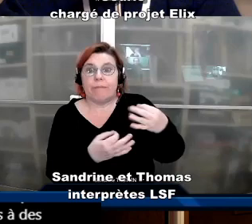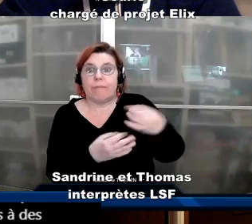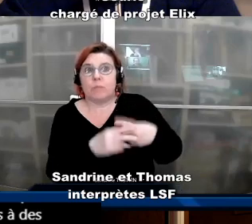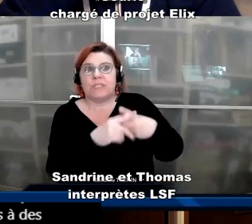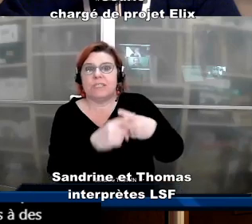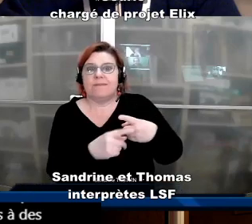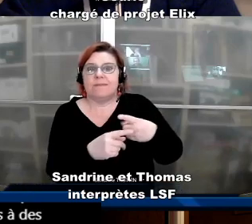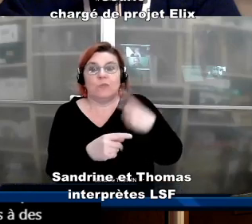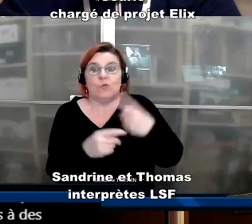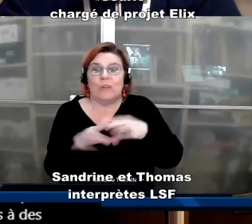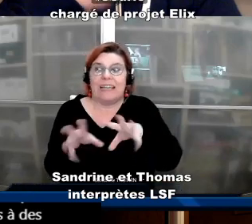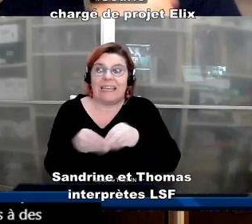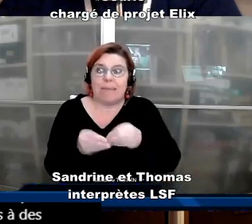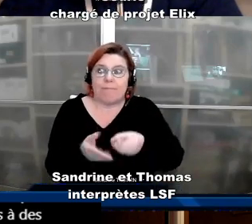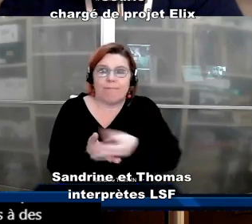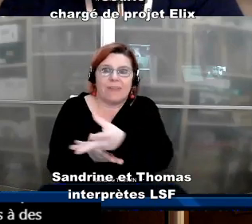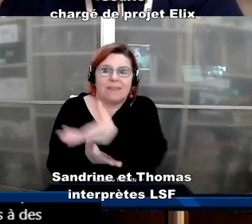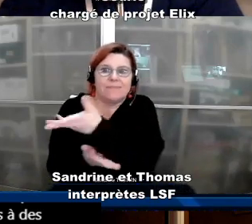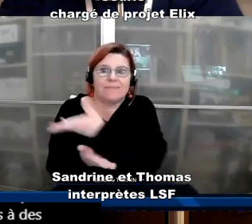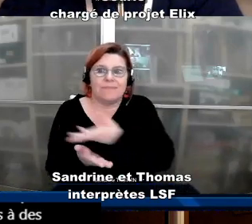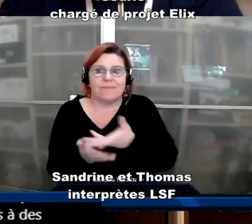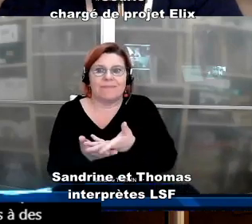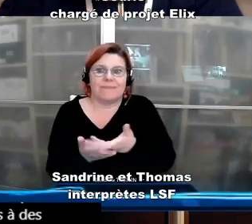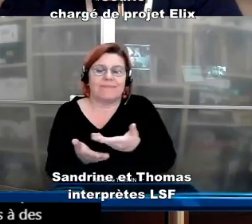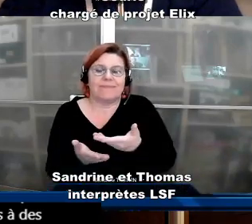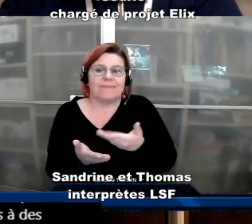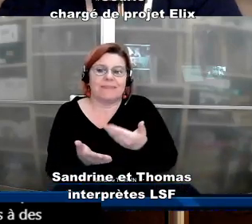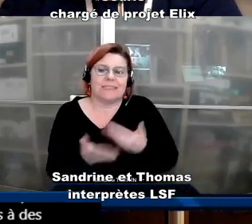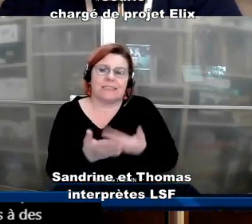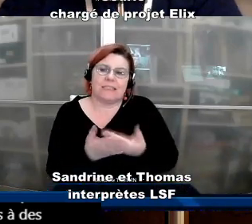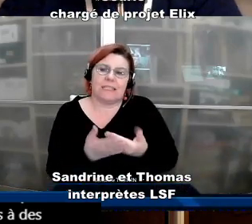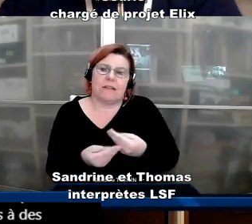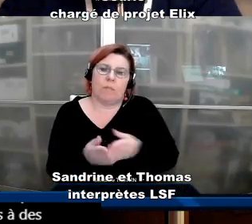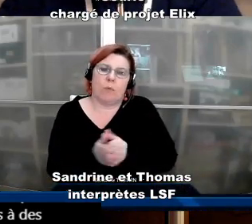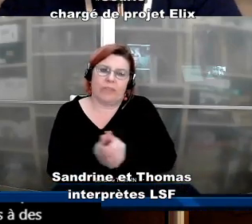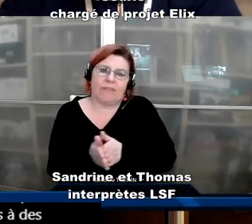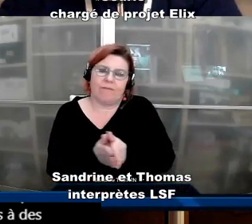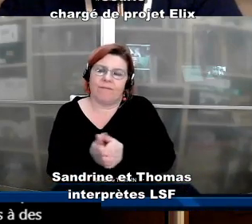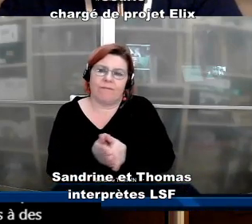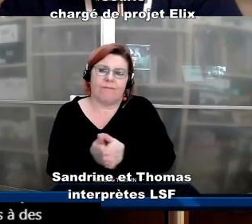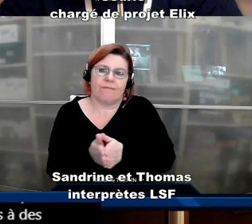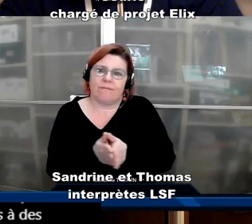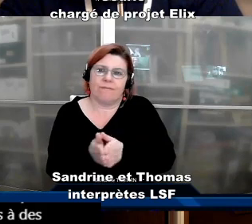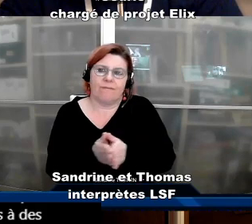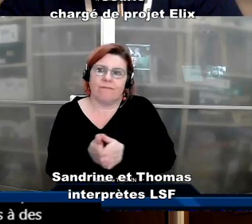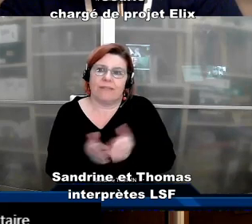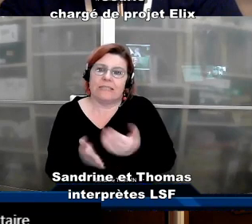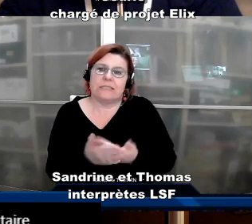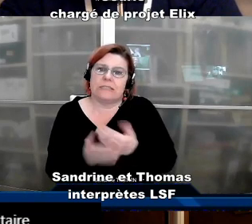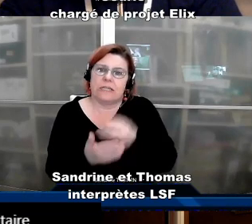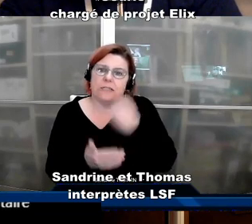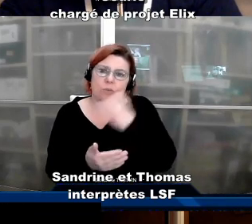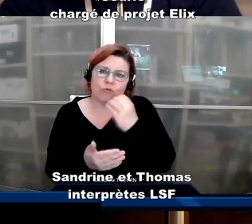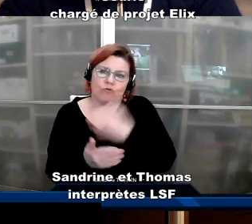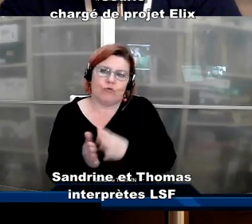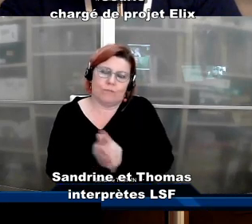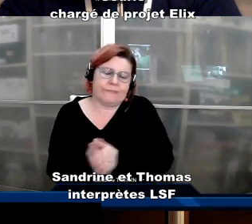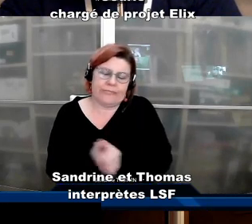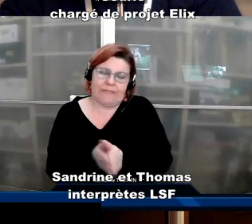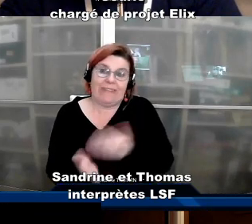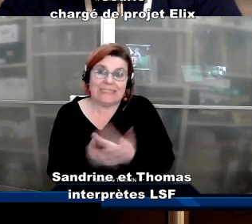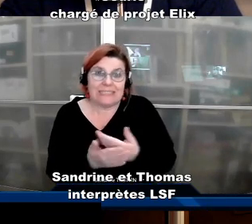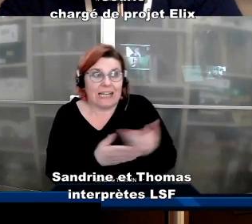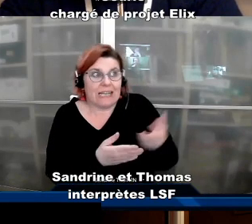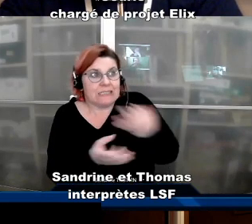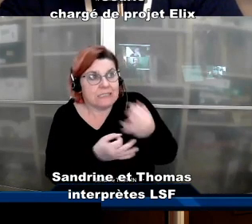on le partage à toute l'équipe, quoi. Et ça, c'est vraiment ce qui nous motive vraiment. Vraiment au quotidien, quoi. C'est ses commentaires, c'est